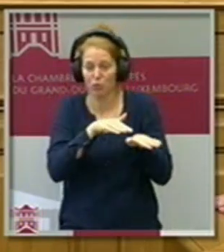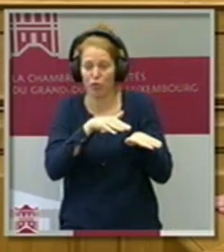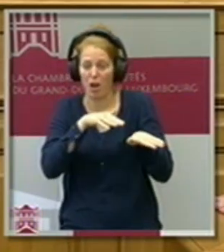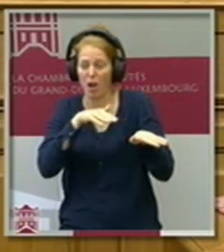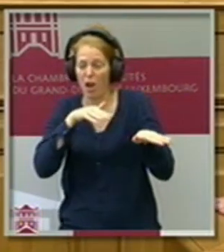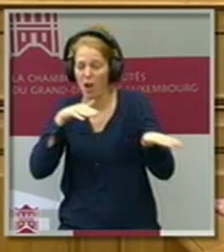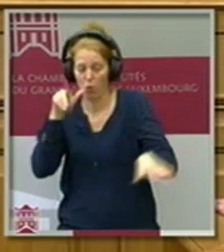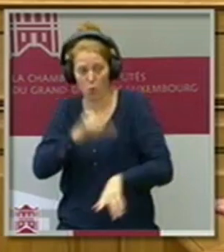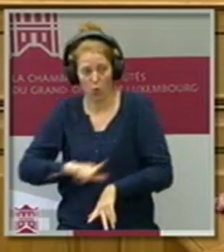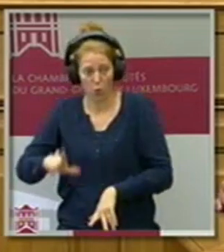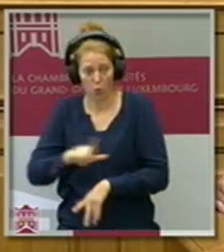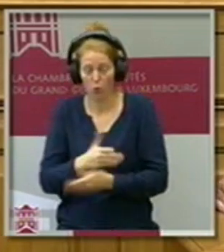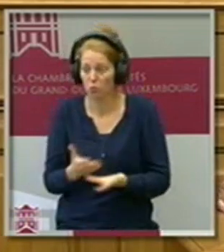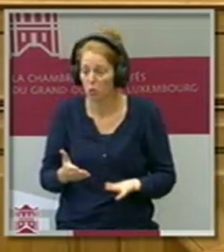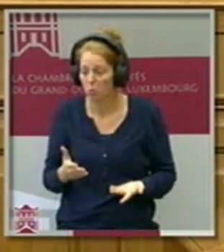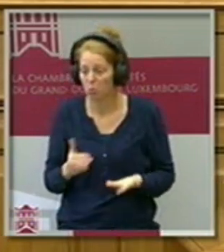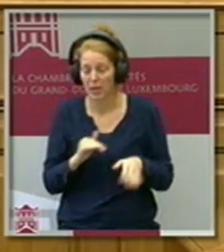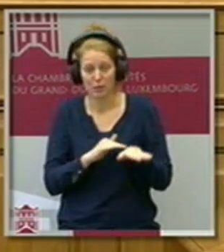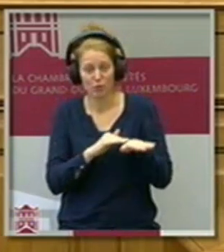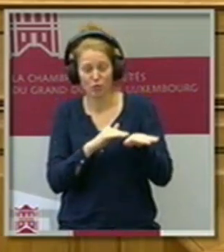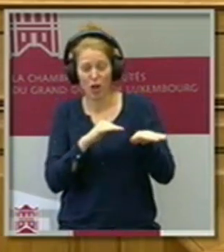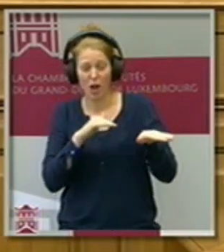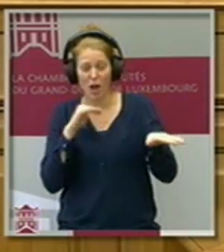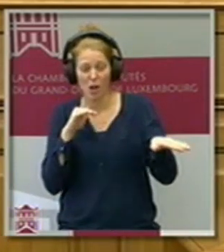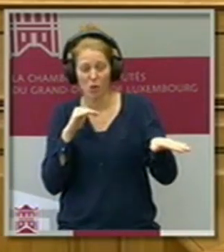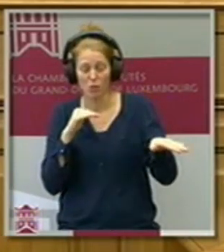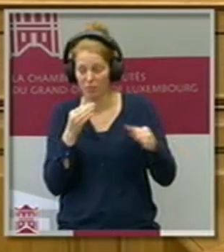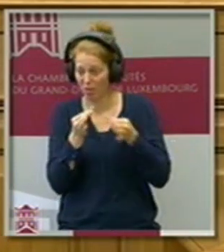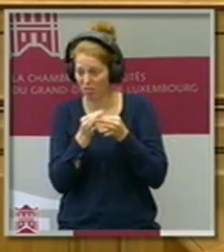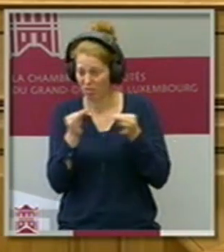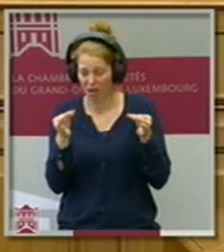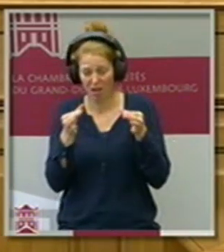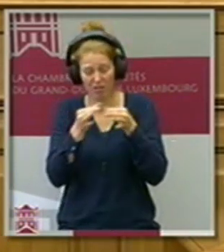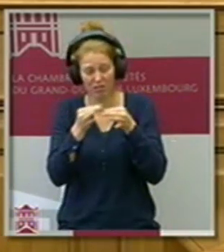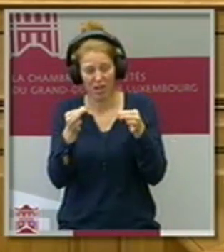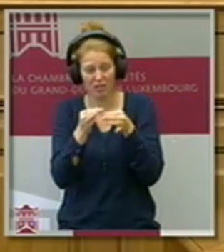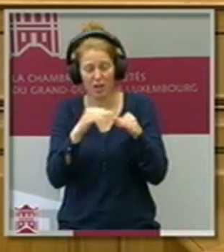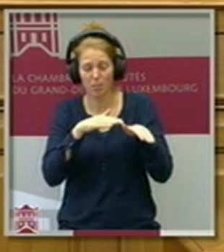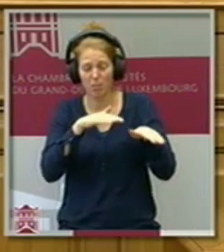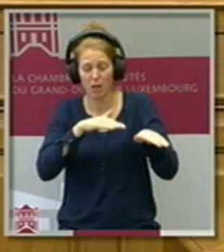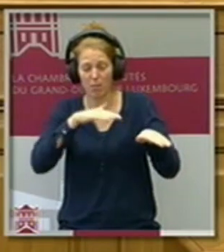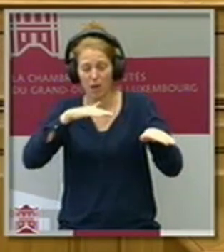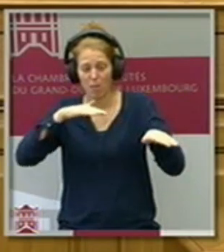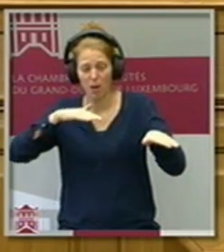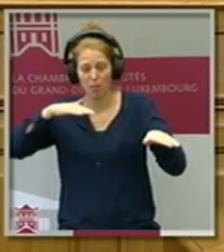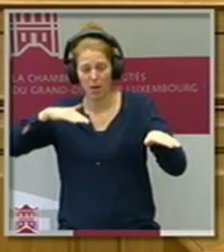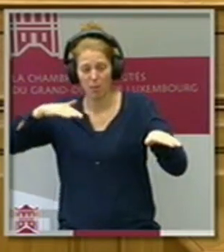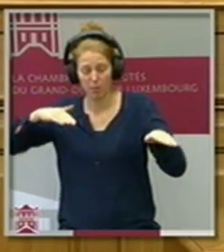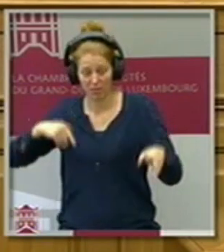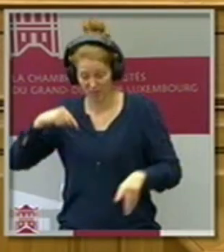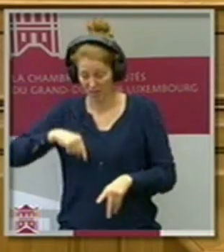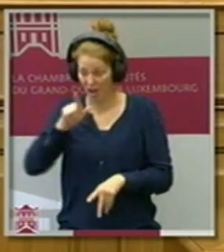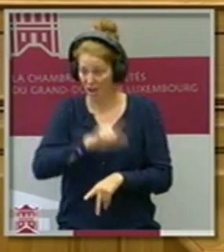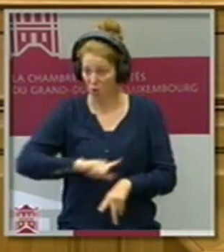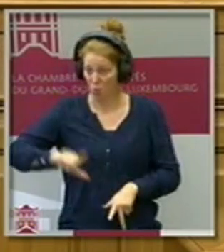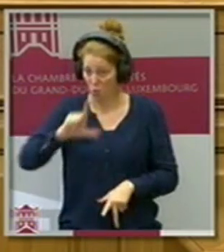Land. Stauen, die gehen von Tag zu Tag mehr groß. Wir haben hier am Land, haben ich